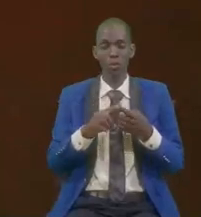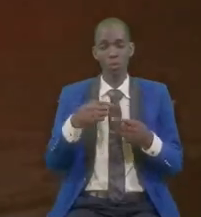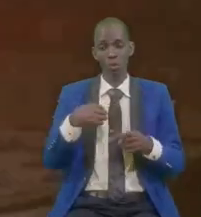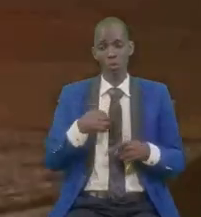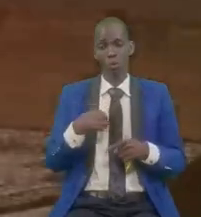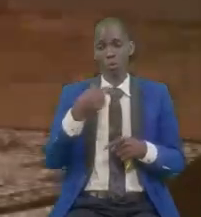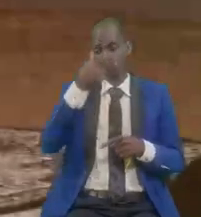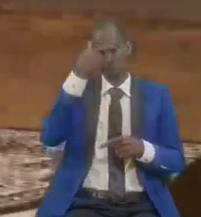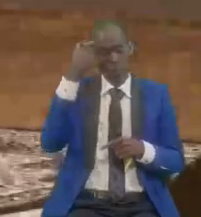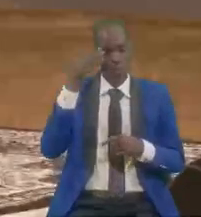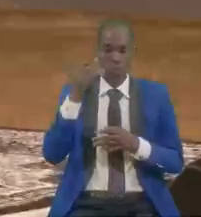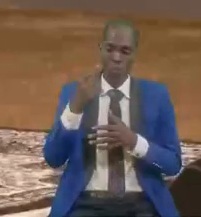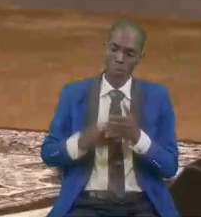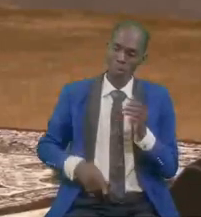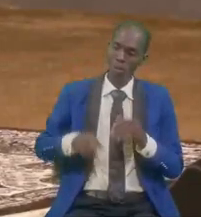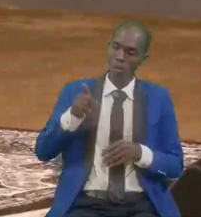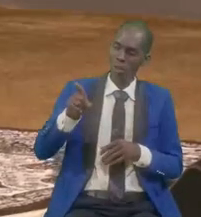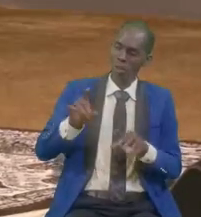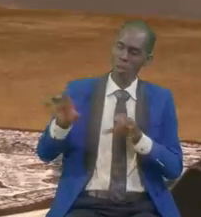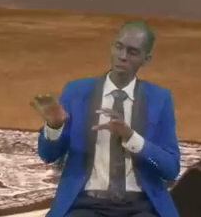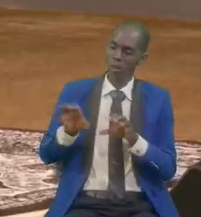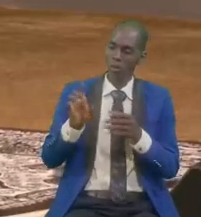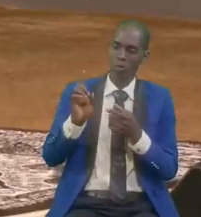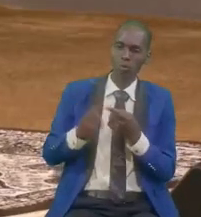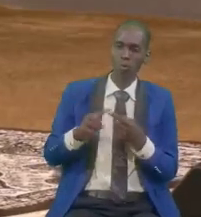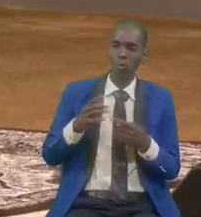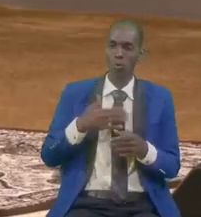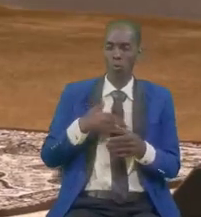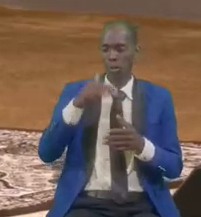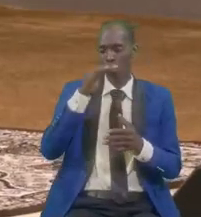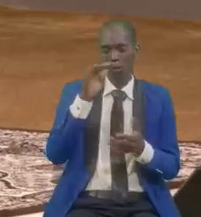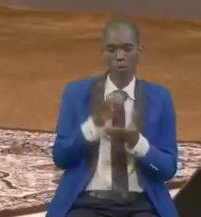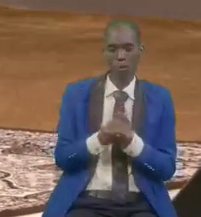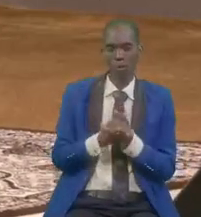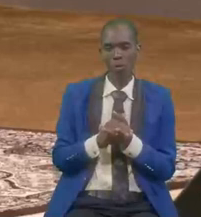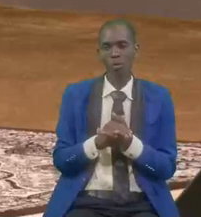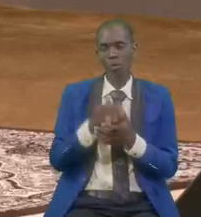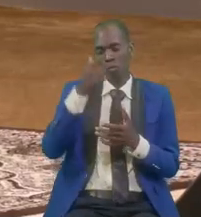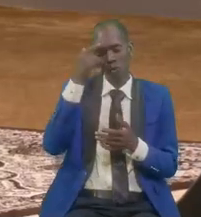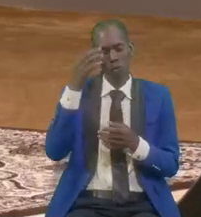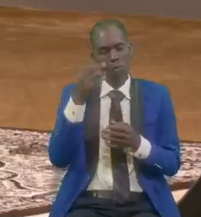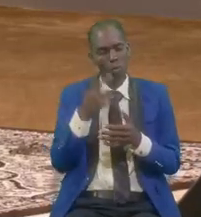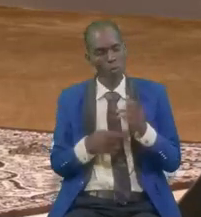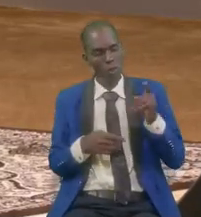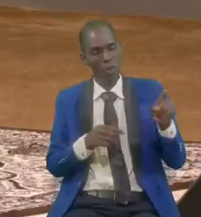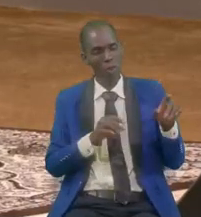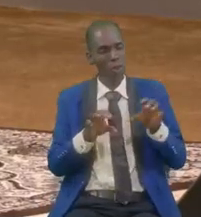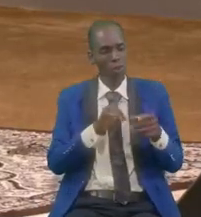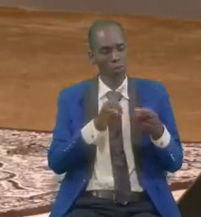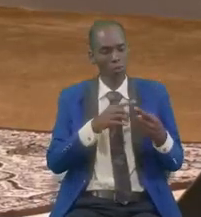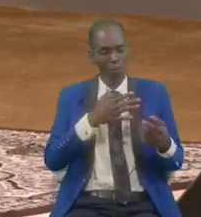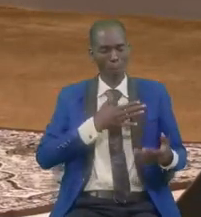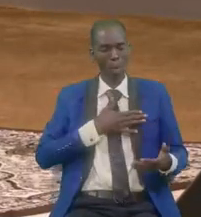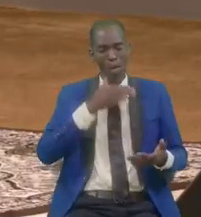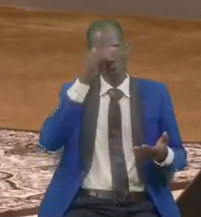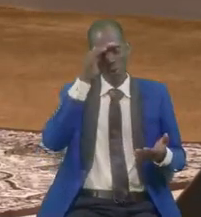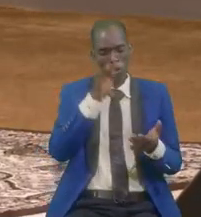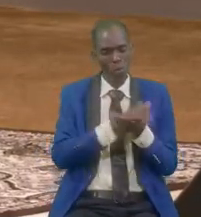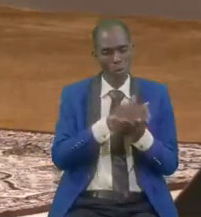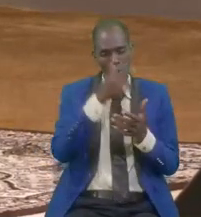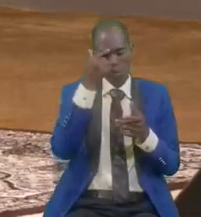cause de ce qu'il a fait à ma femme, à cause de ce qu'il a fait à mon mari,